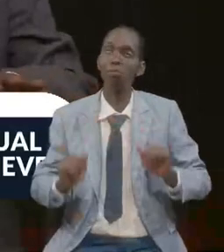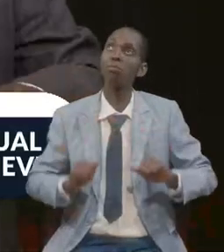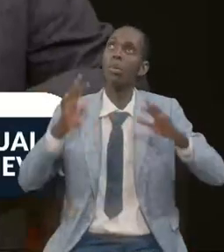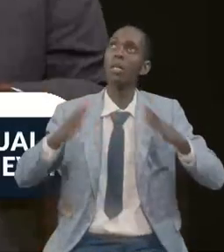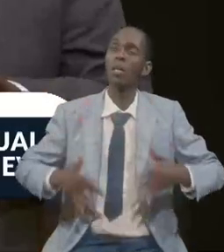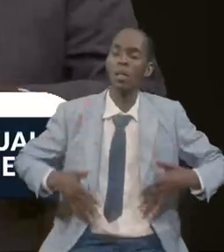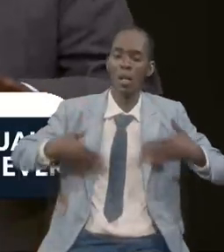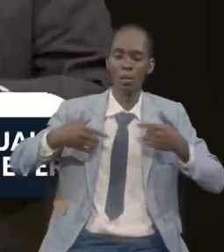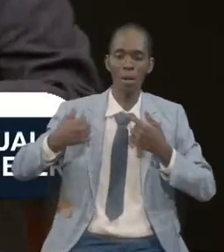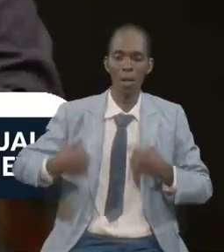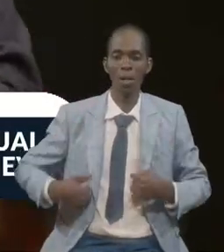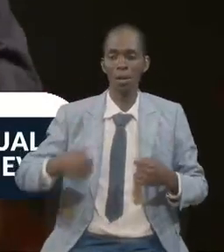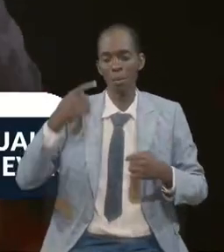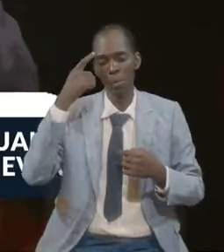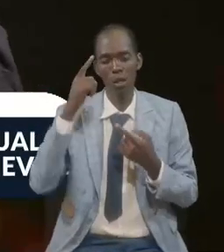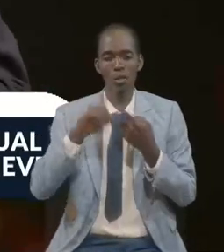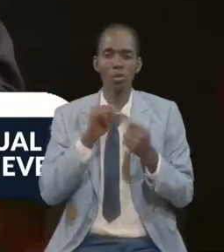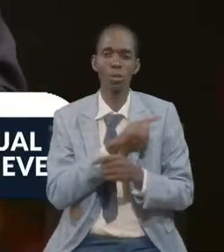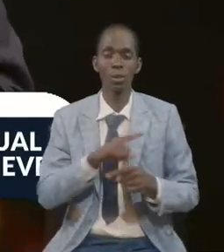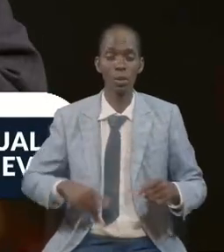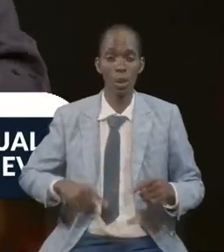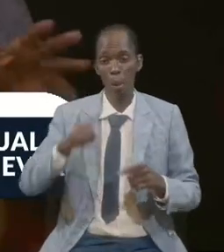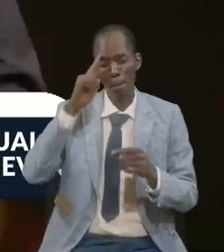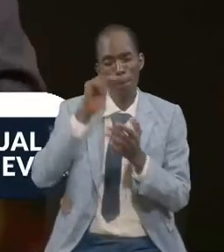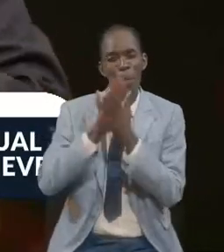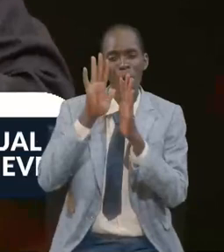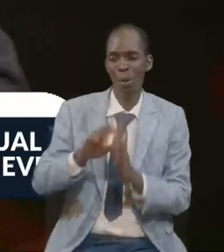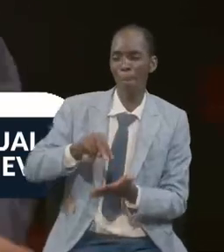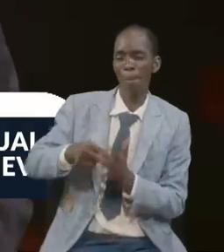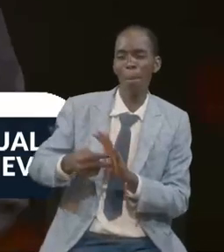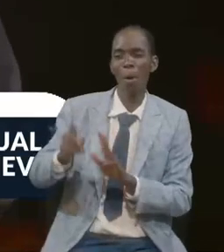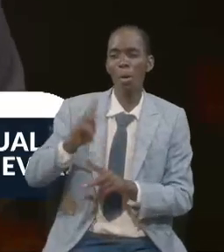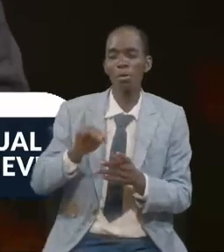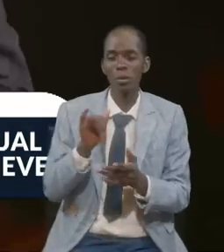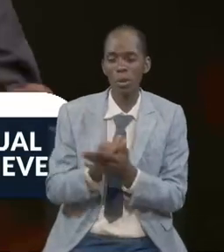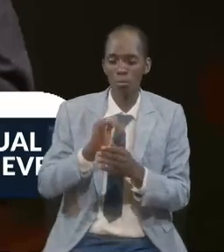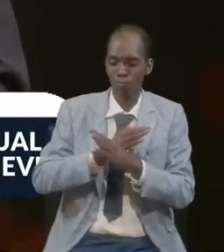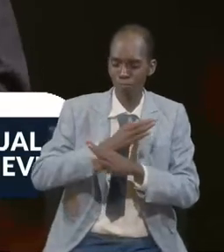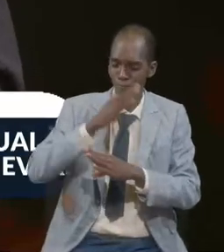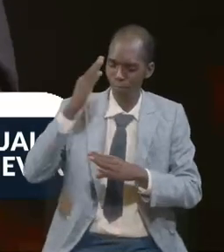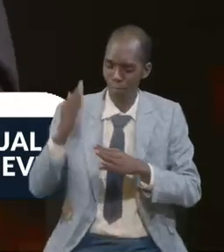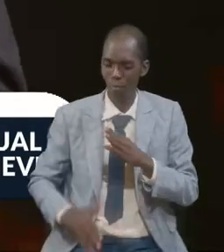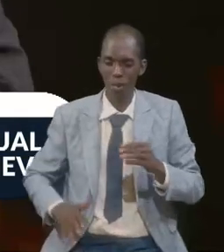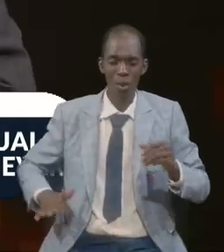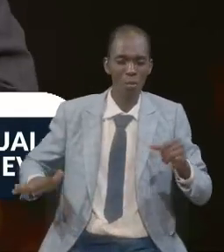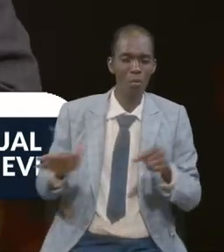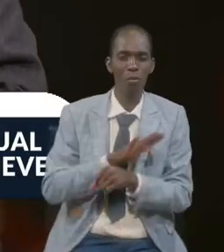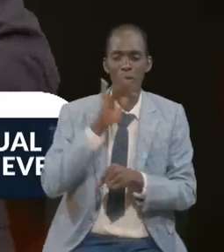Les croyants sont ceux-là que sans réserve et absolument, complètement,